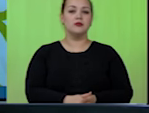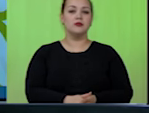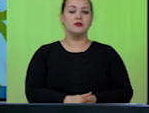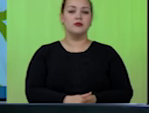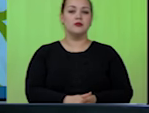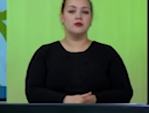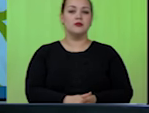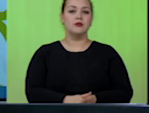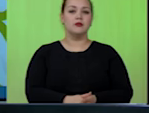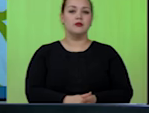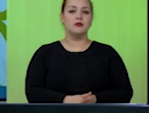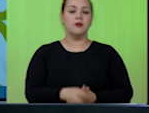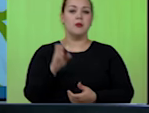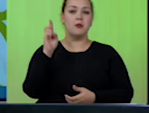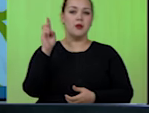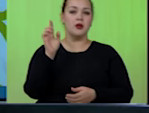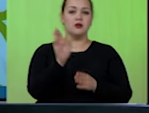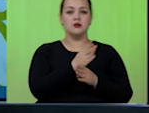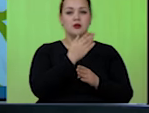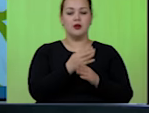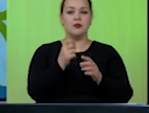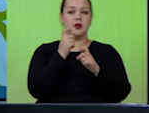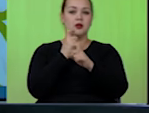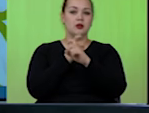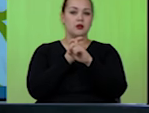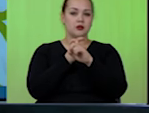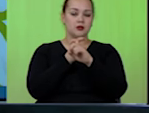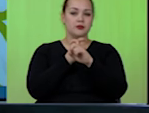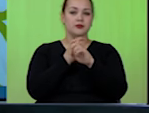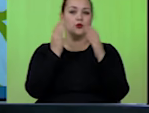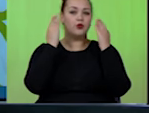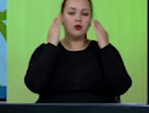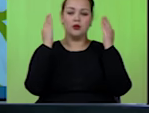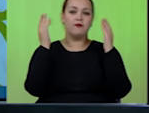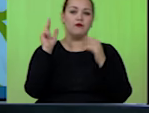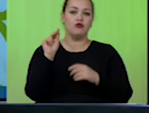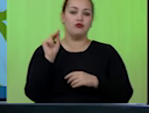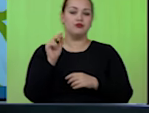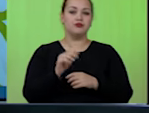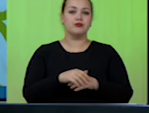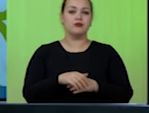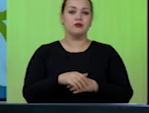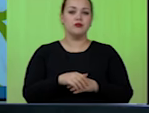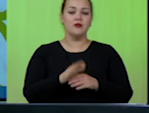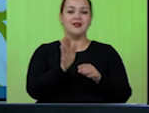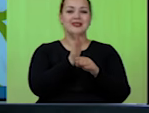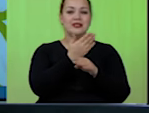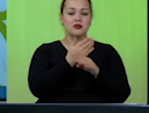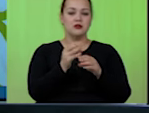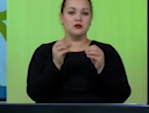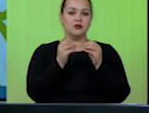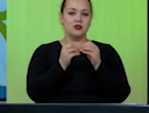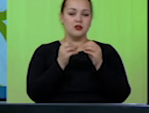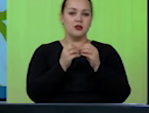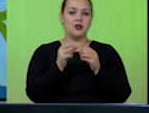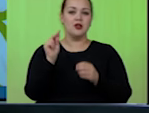Вариант Б. Делимое x, то есть неизвестное число, делитель 10,